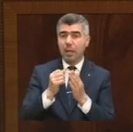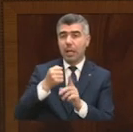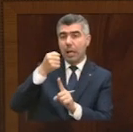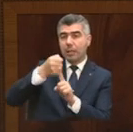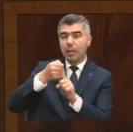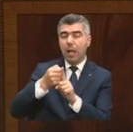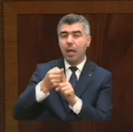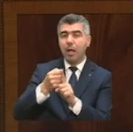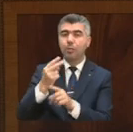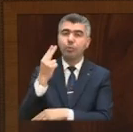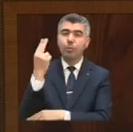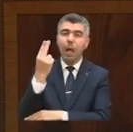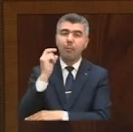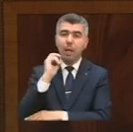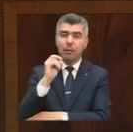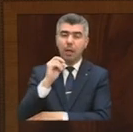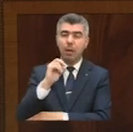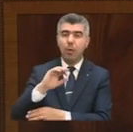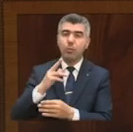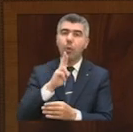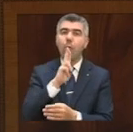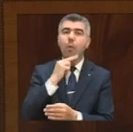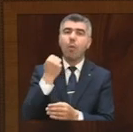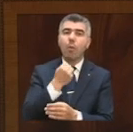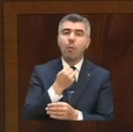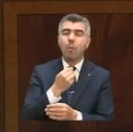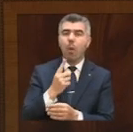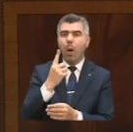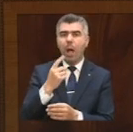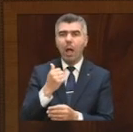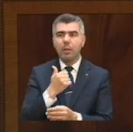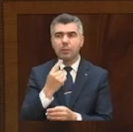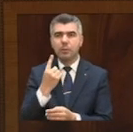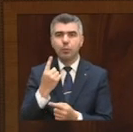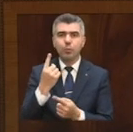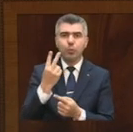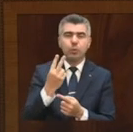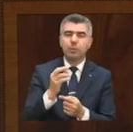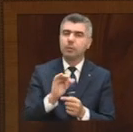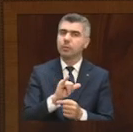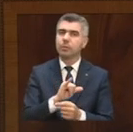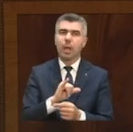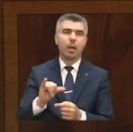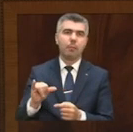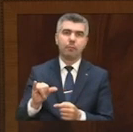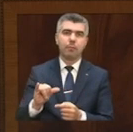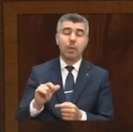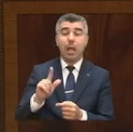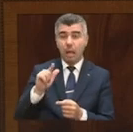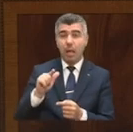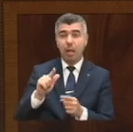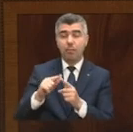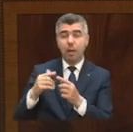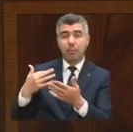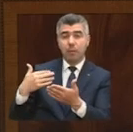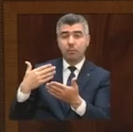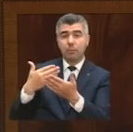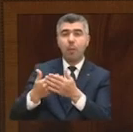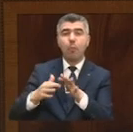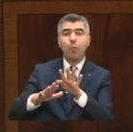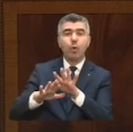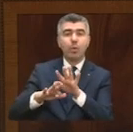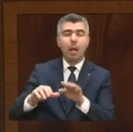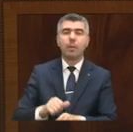هو عابر للحكومات ماشي حكومه اولا بل هي قضيه قضيه مصيريه المجتمع